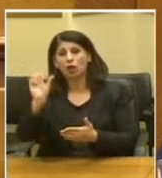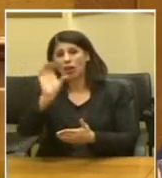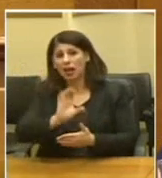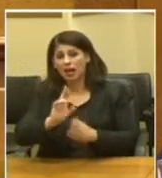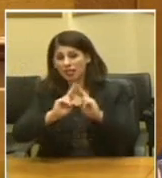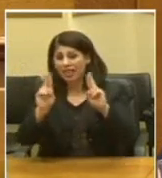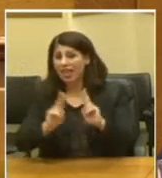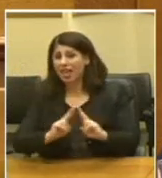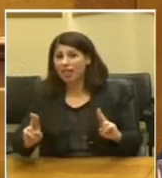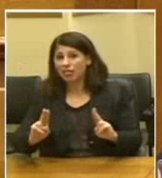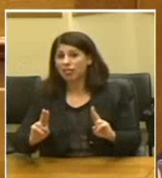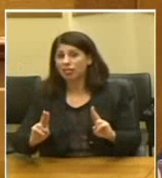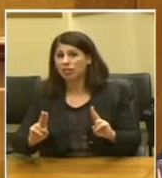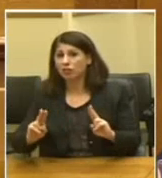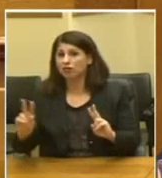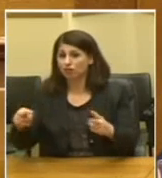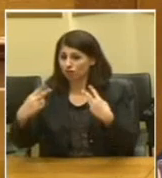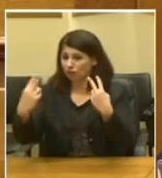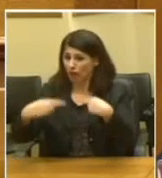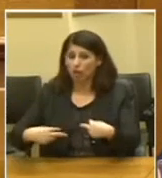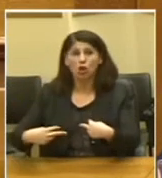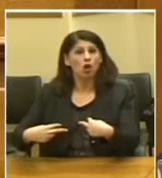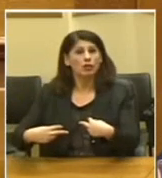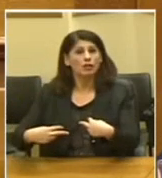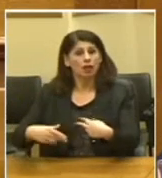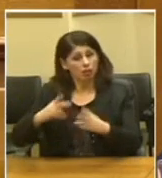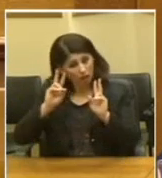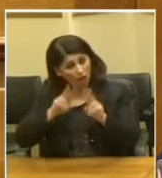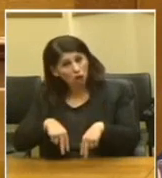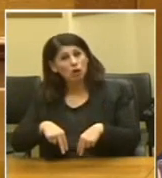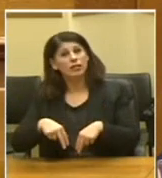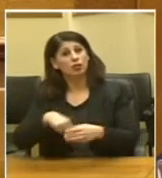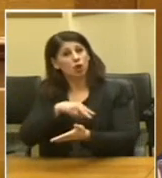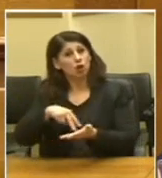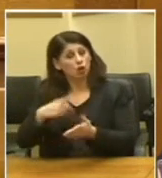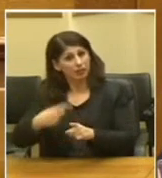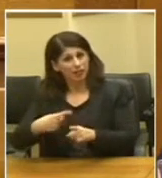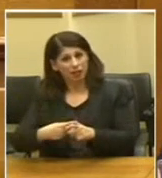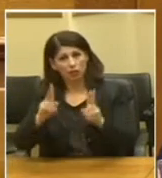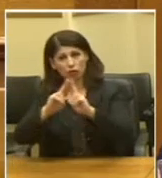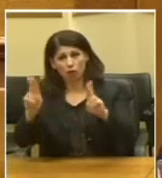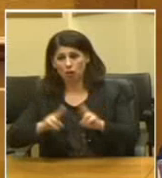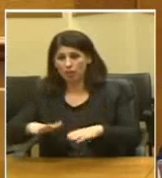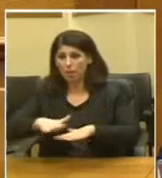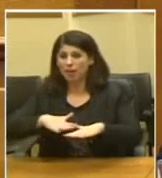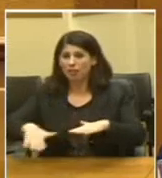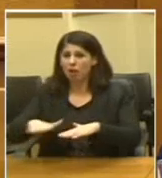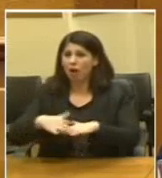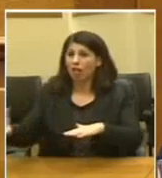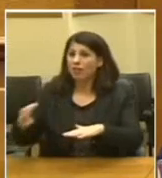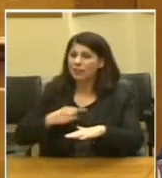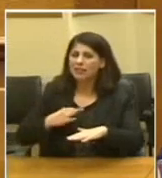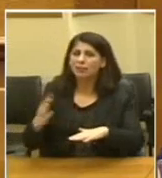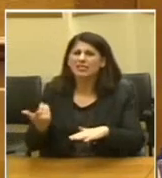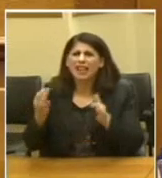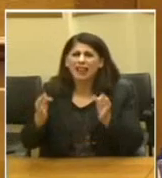διεθνή παράγοντα. Και έχει αναβαθμίσει το ρόλο της Ελλάδας στο διεθνές πεδίο. Δεν μας λέτε όμως ποια ακριβώς είναι η